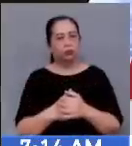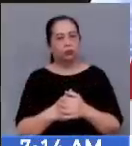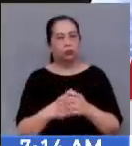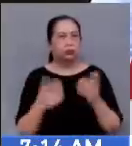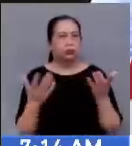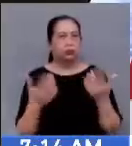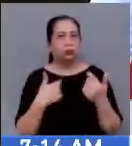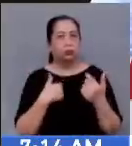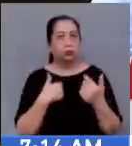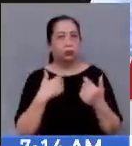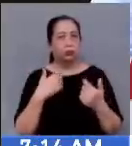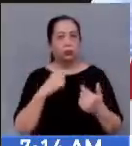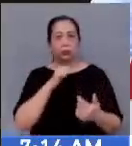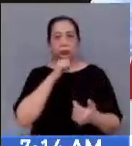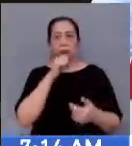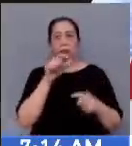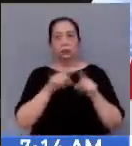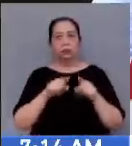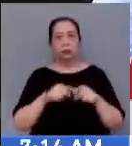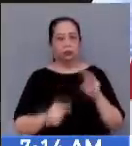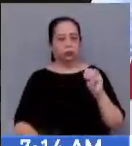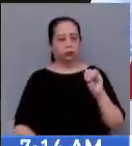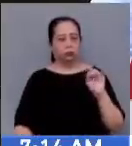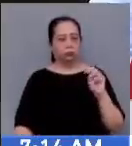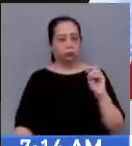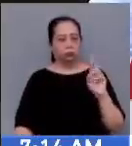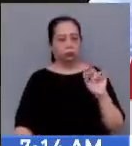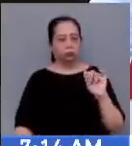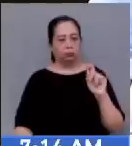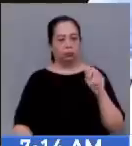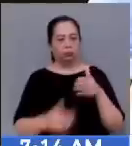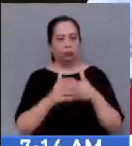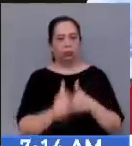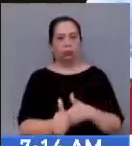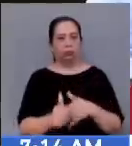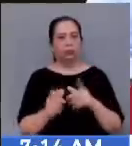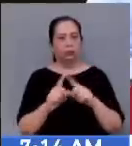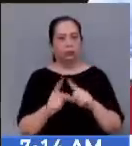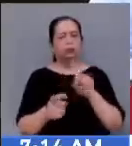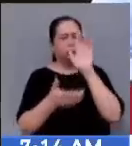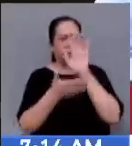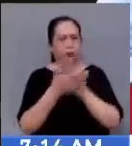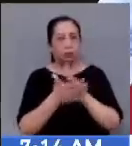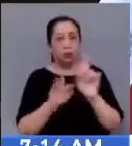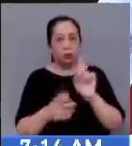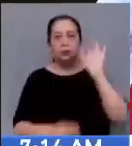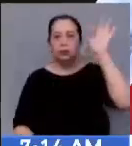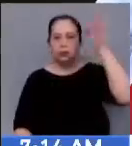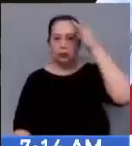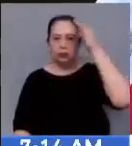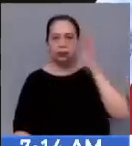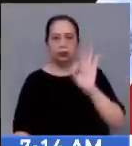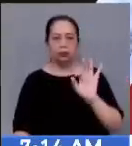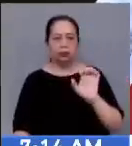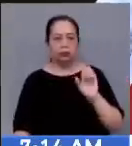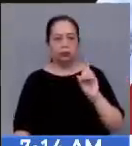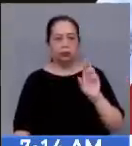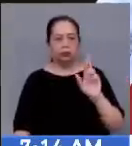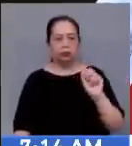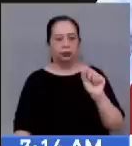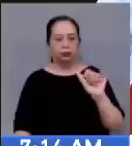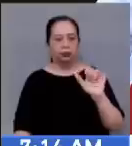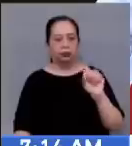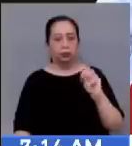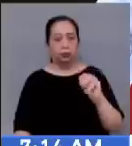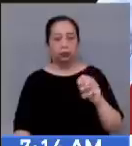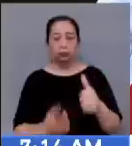I'm speaking not as minority leader or minority but as a believer in federalism. Kasi at least for the first